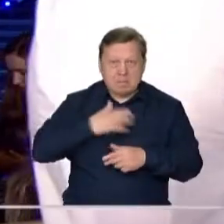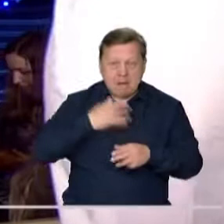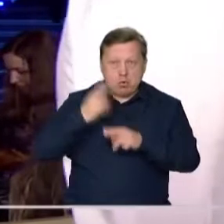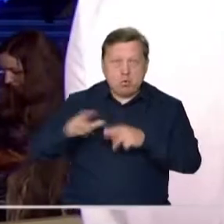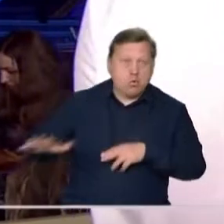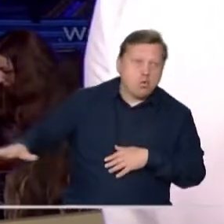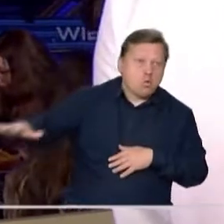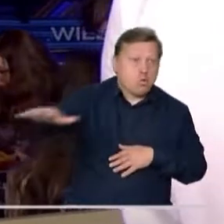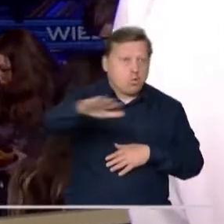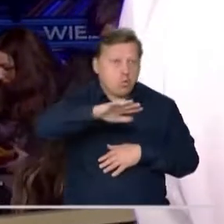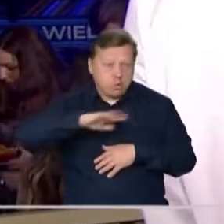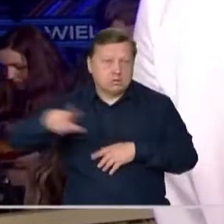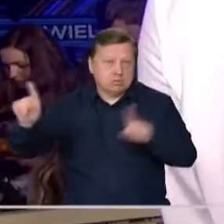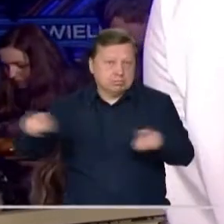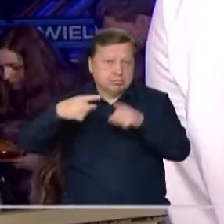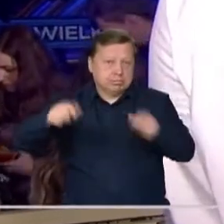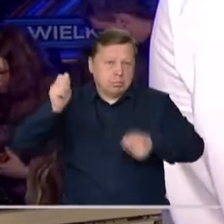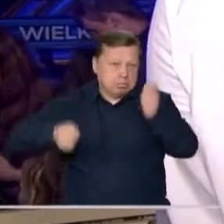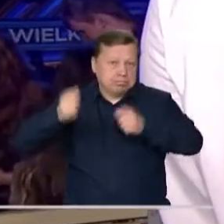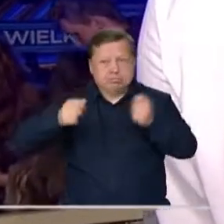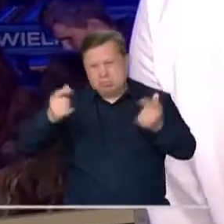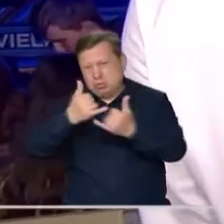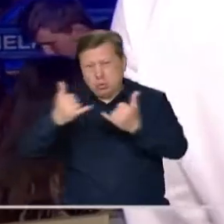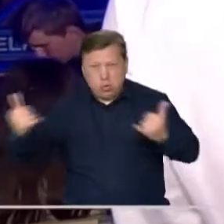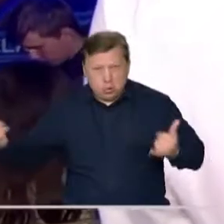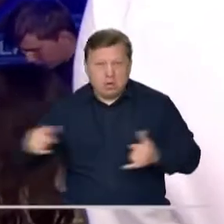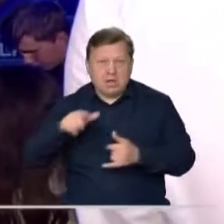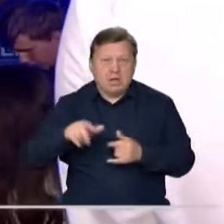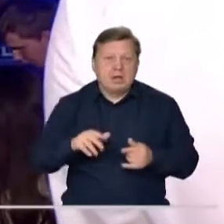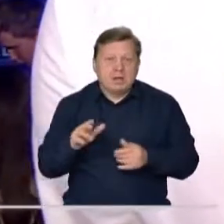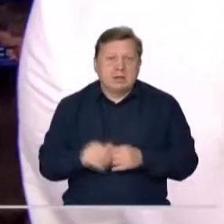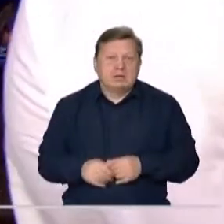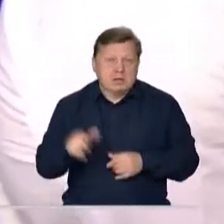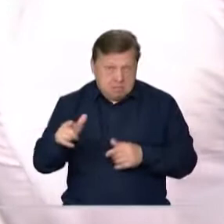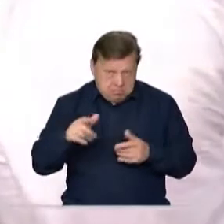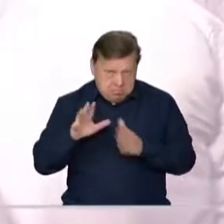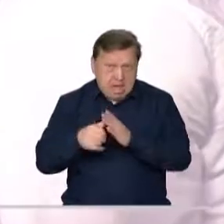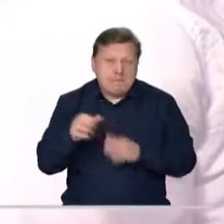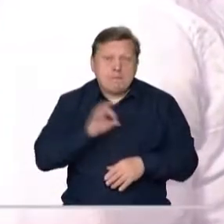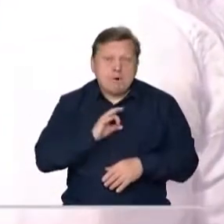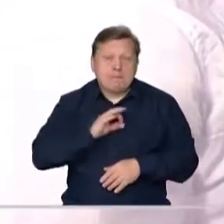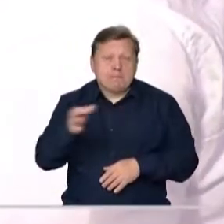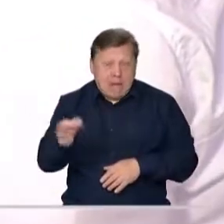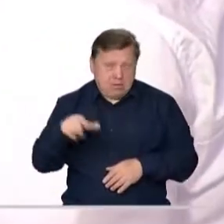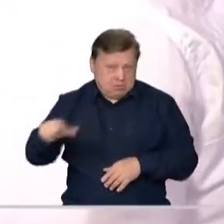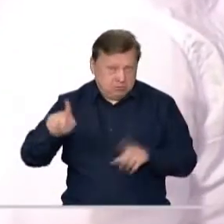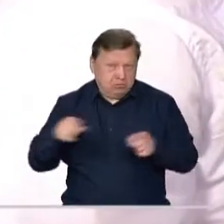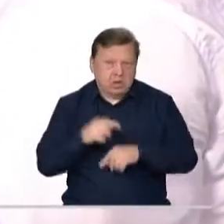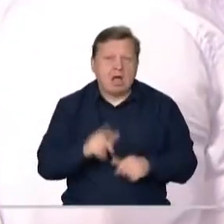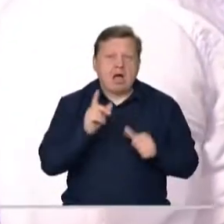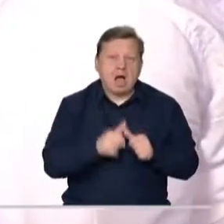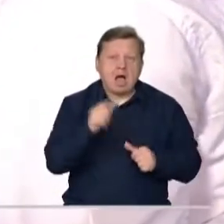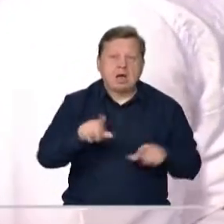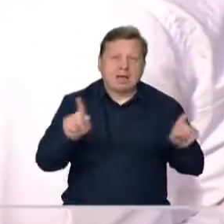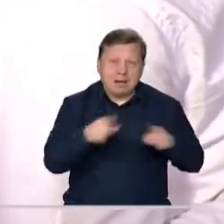mnóstwo instrumentalistów, muzyków, którzy też w naszej miejscowości czynnie biorą udział. Ale gdyby było czterech rodzonych braci to grających i śpiewających